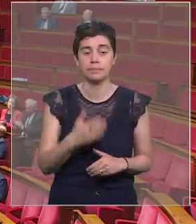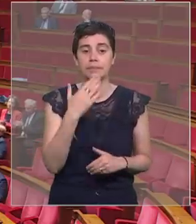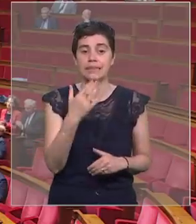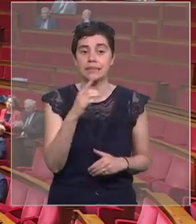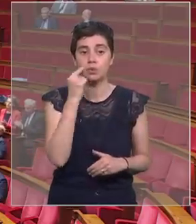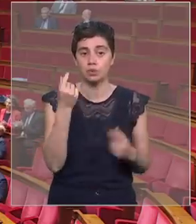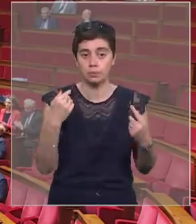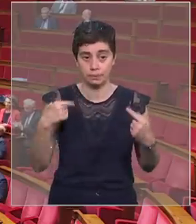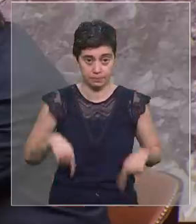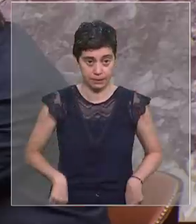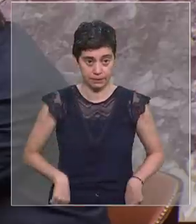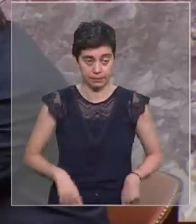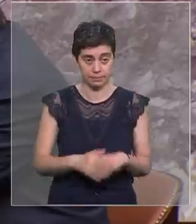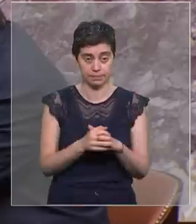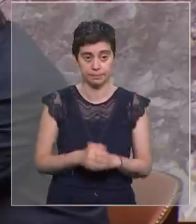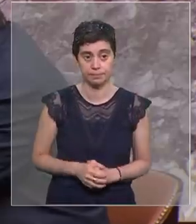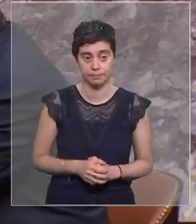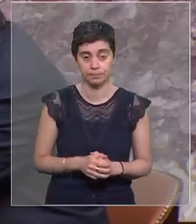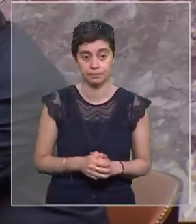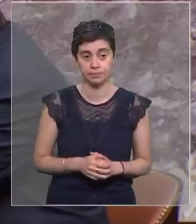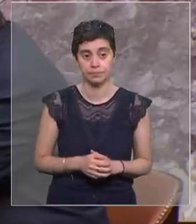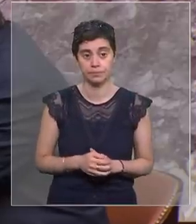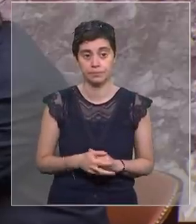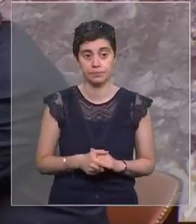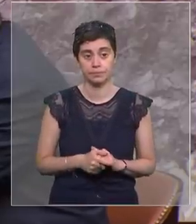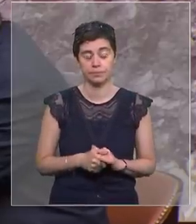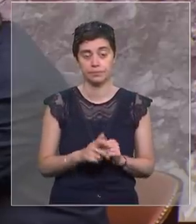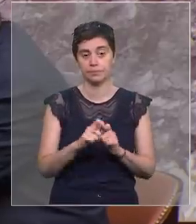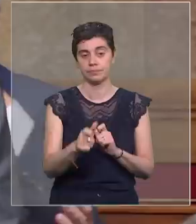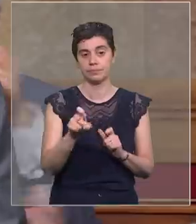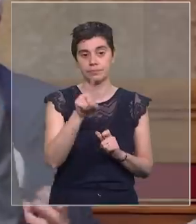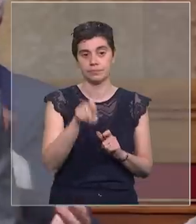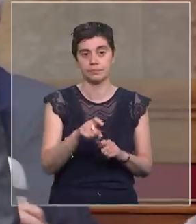ministre. La parole est à monsieur Jean-Louis Bricout pour le groupe Liot.